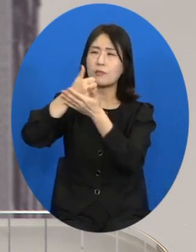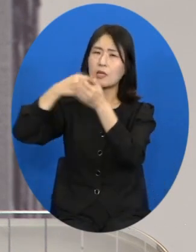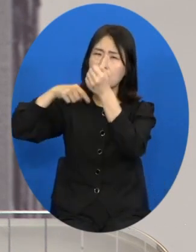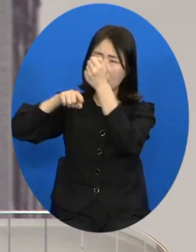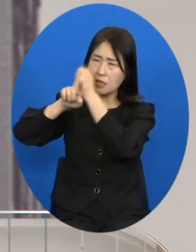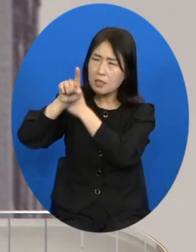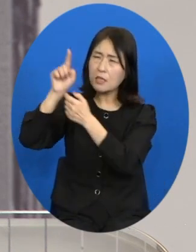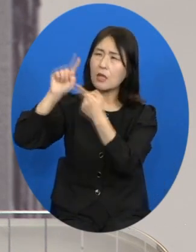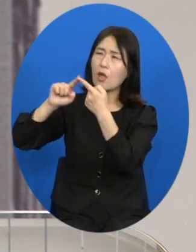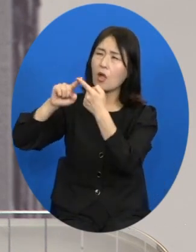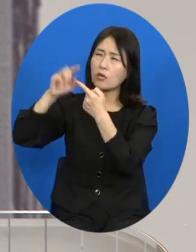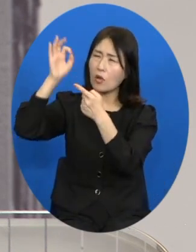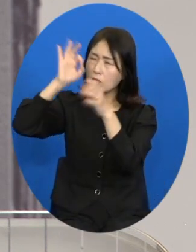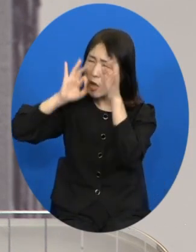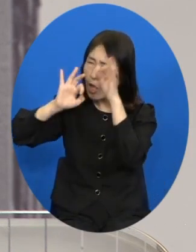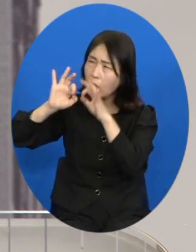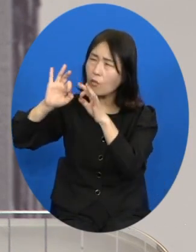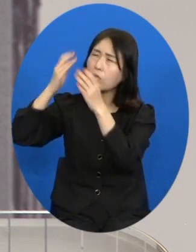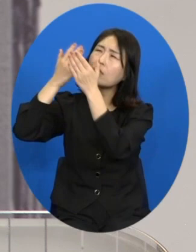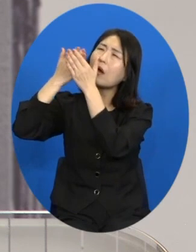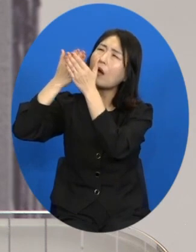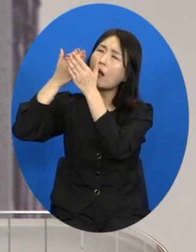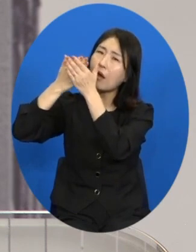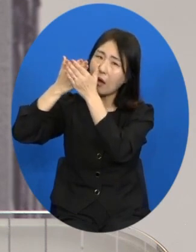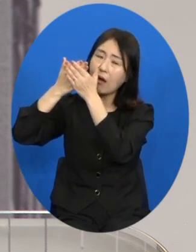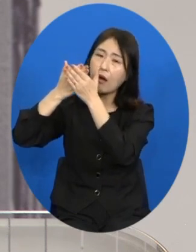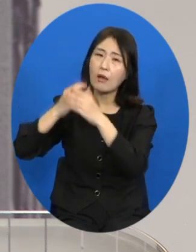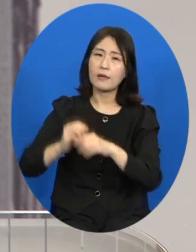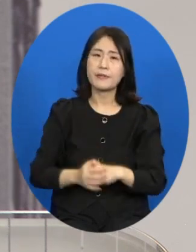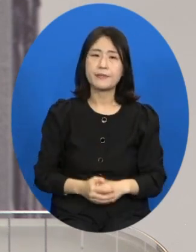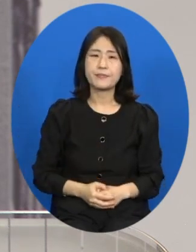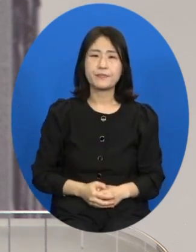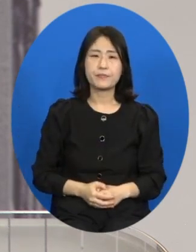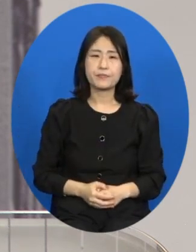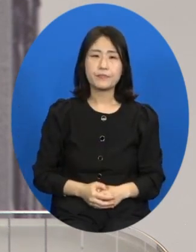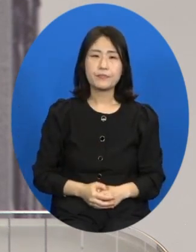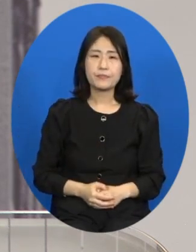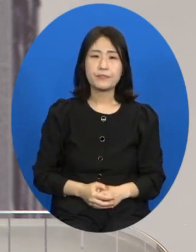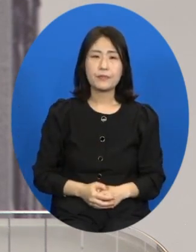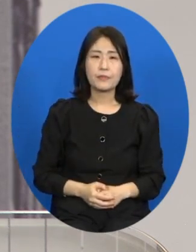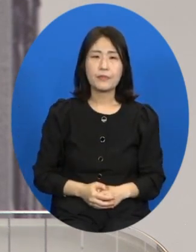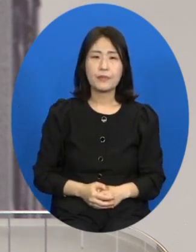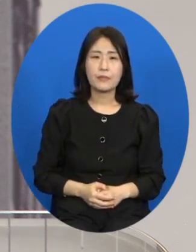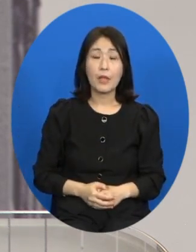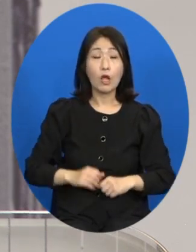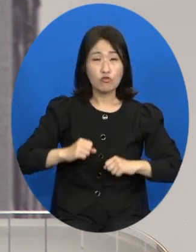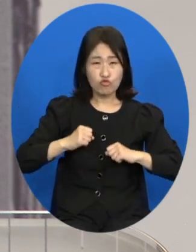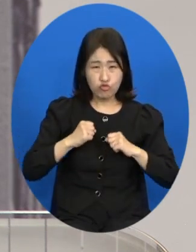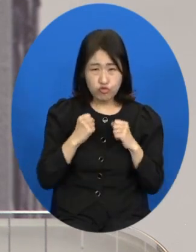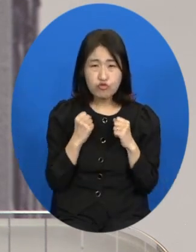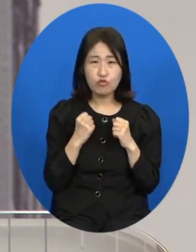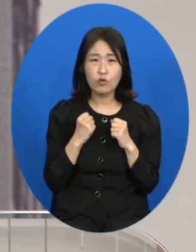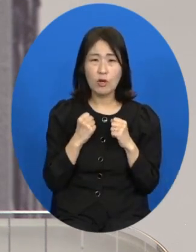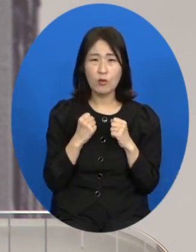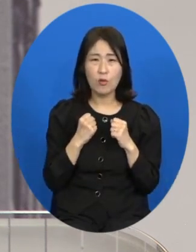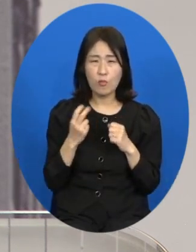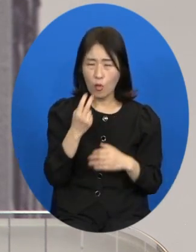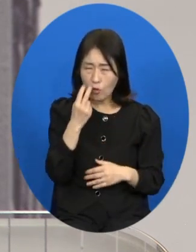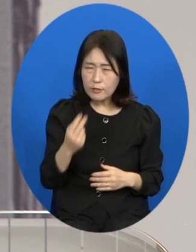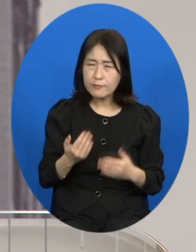했어 내 뜻대로 하지 않았어 그리고 그 뜻이 분별이 되면 순종했습니다 목숨을 걸고서